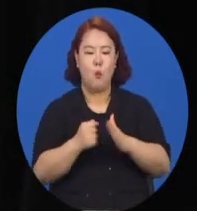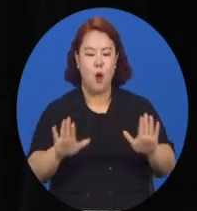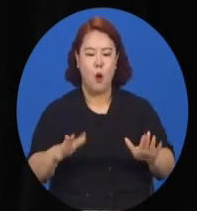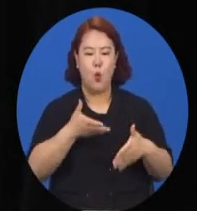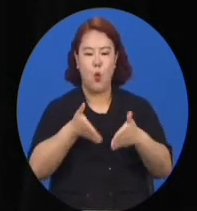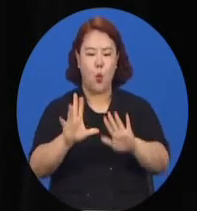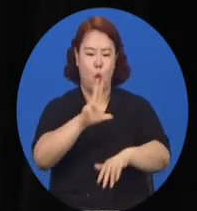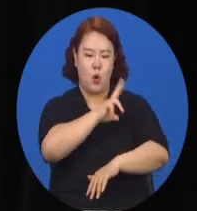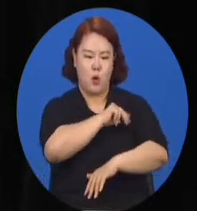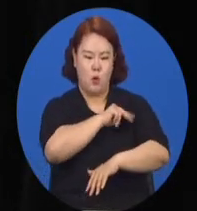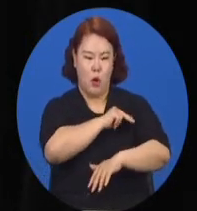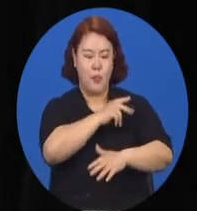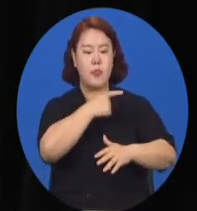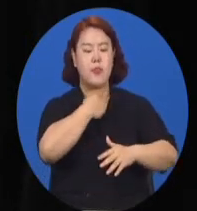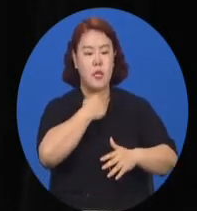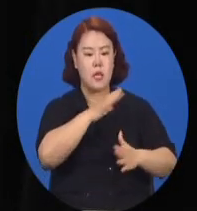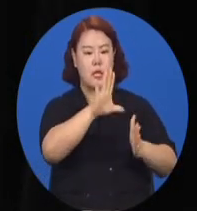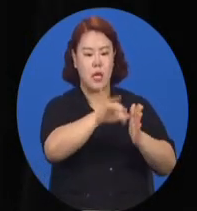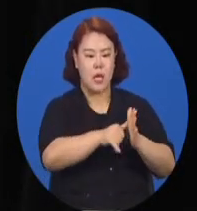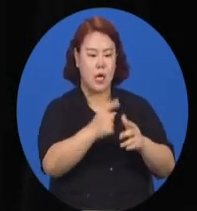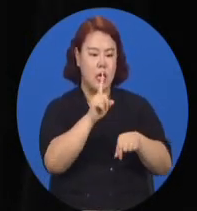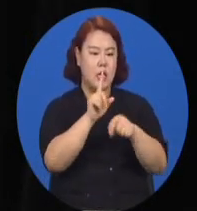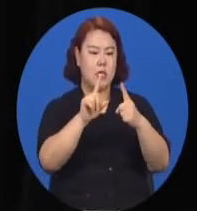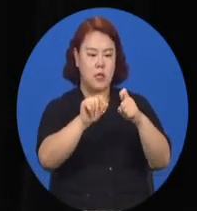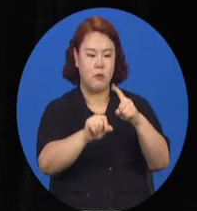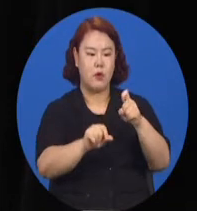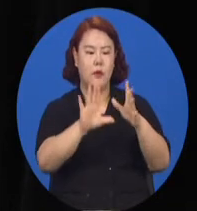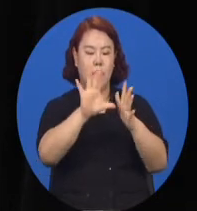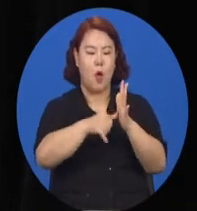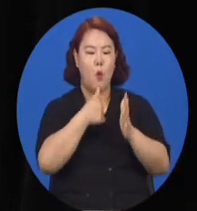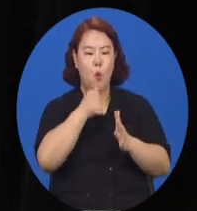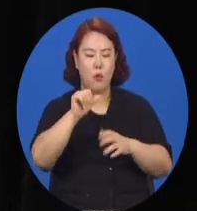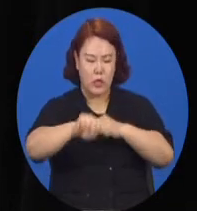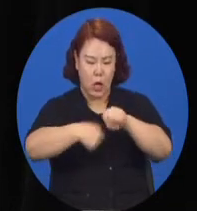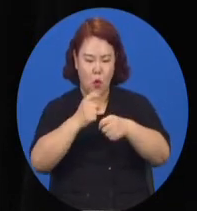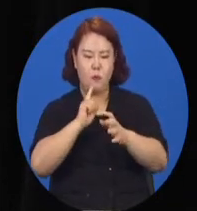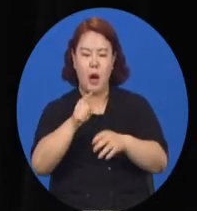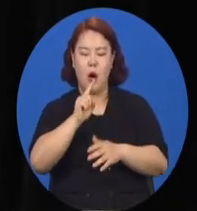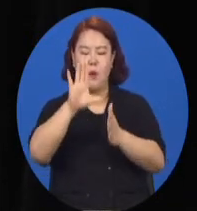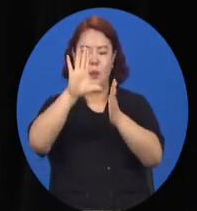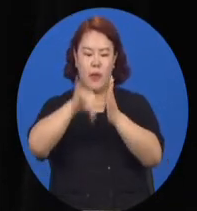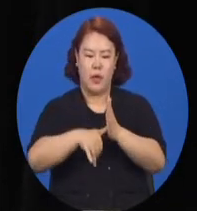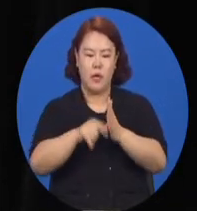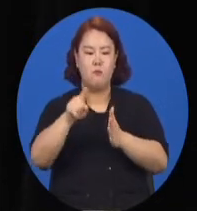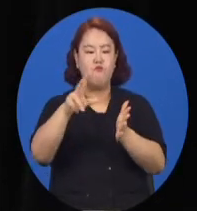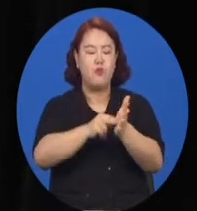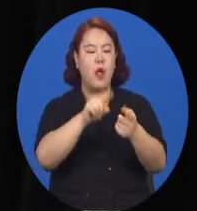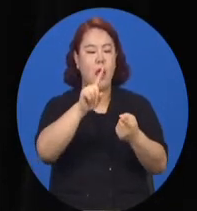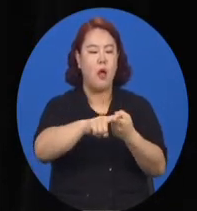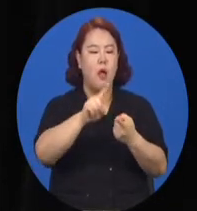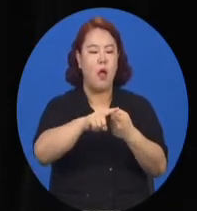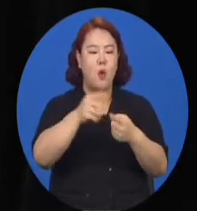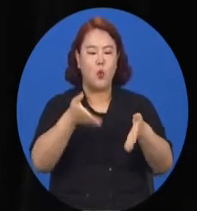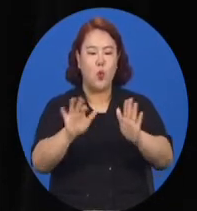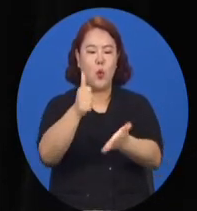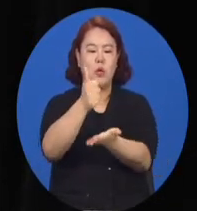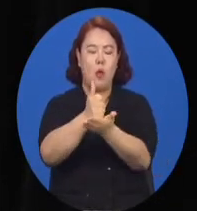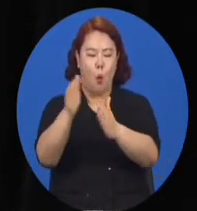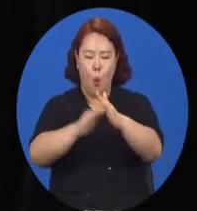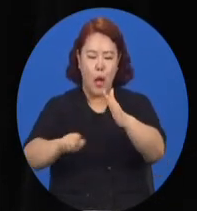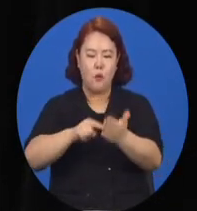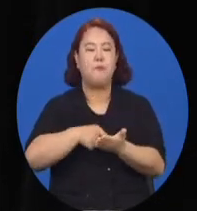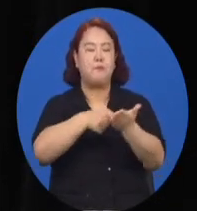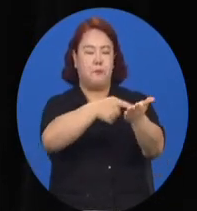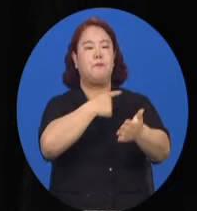재직 시절인 지난해 11월 5분 자유발언을 통해서 이 문제를 도지사께 공개적으로 건의한 바